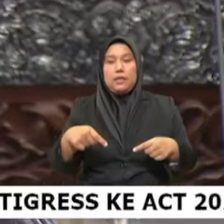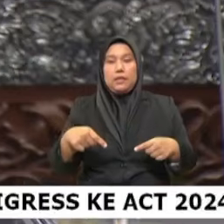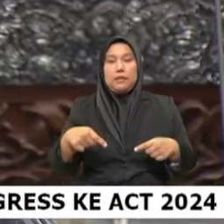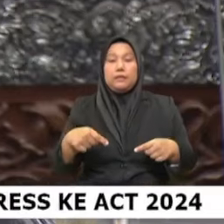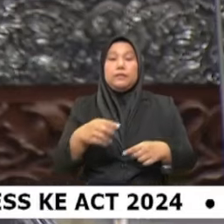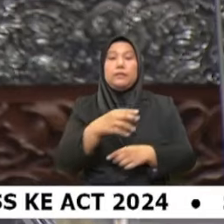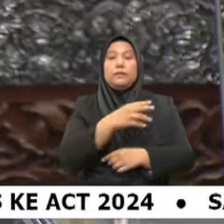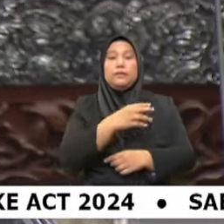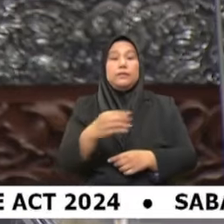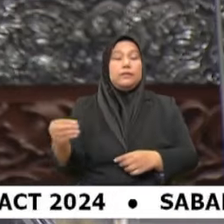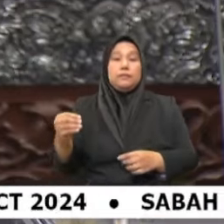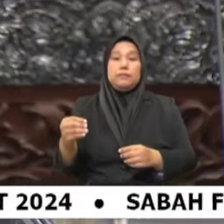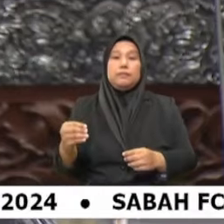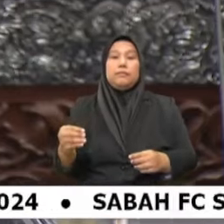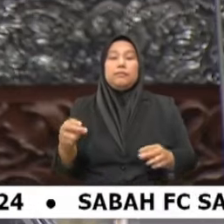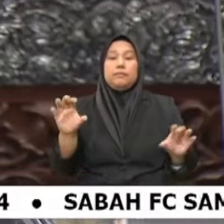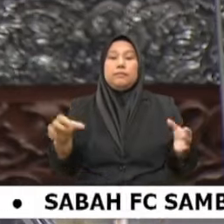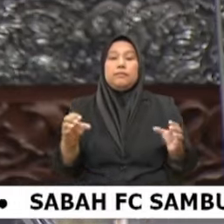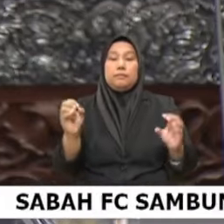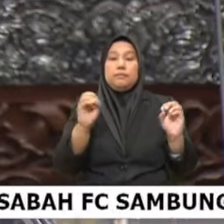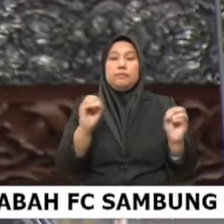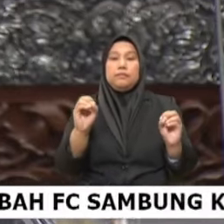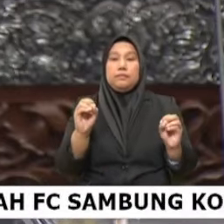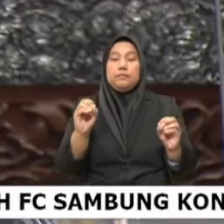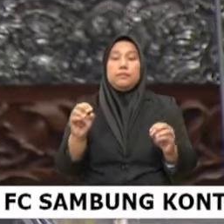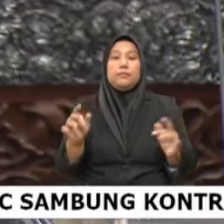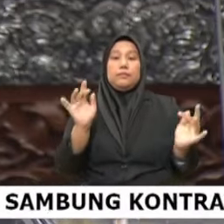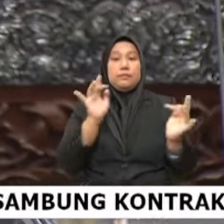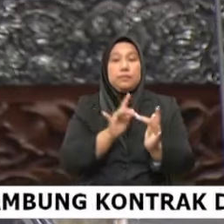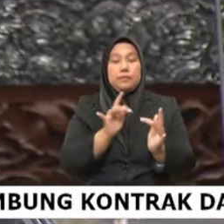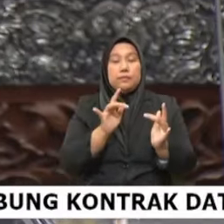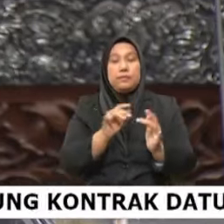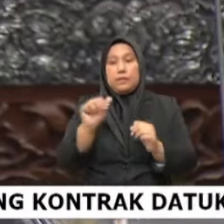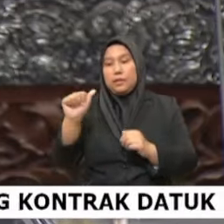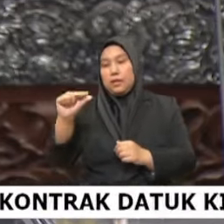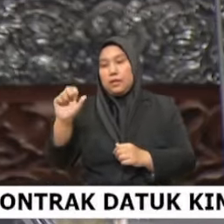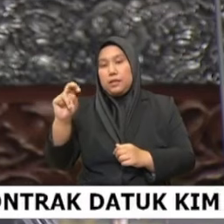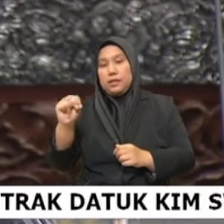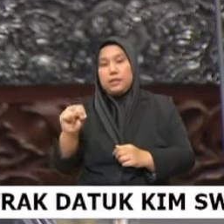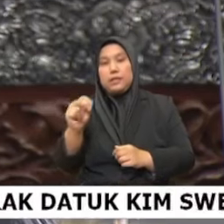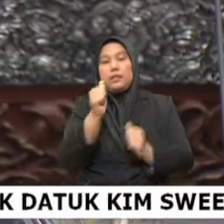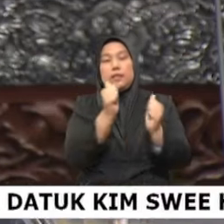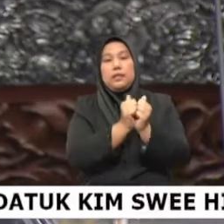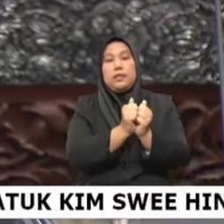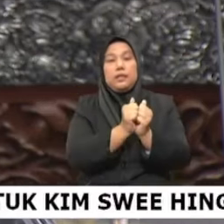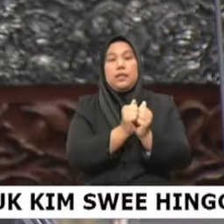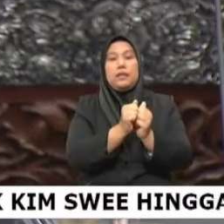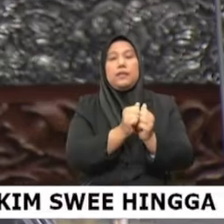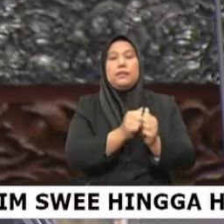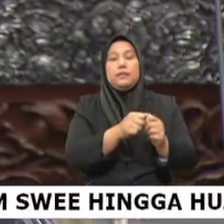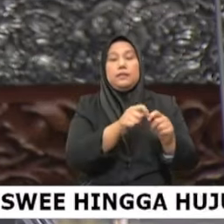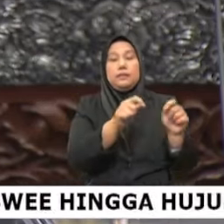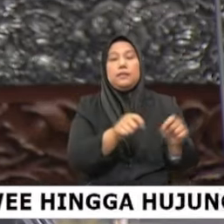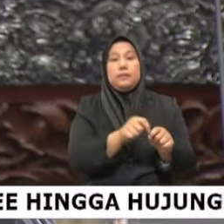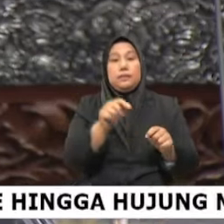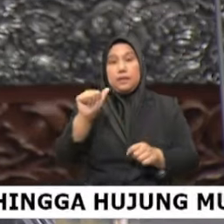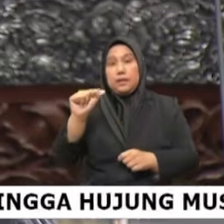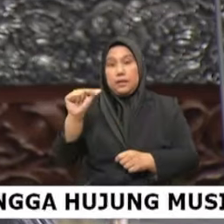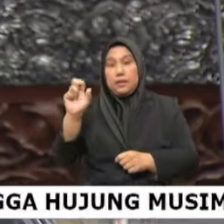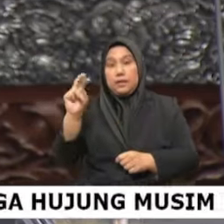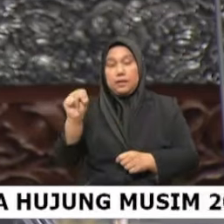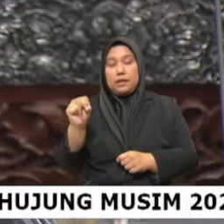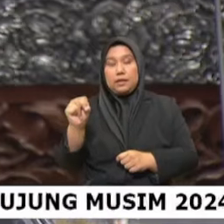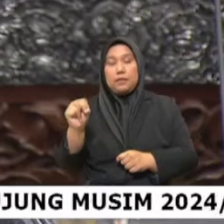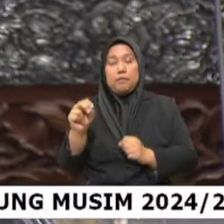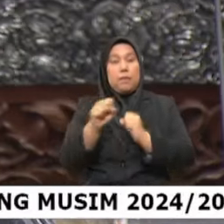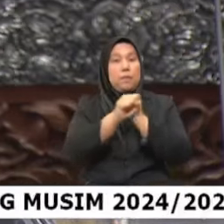ada menghubungkan ejen ini dengan marketplace. Dan sejak akhir ini juga kita tengok ramai ejen yang cenderung untuk